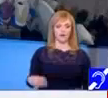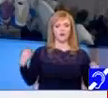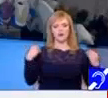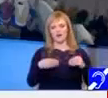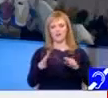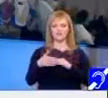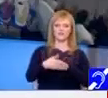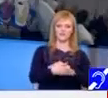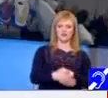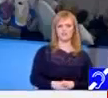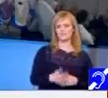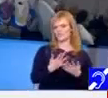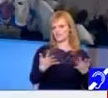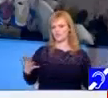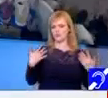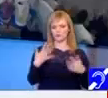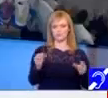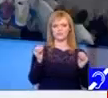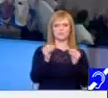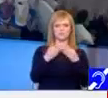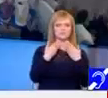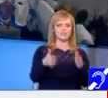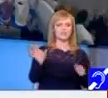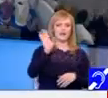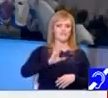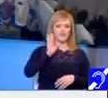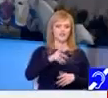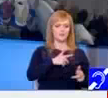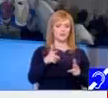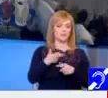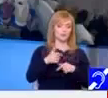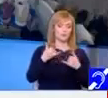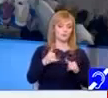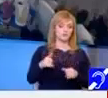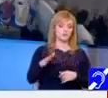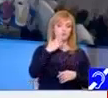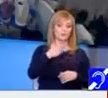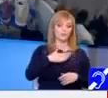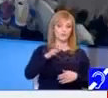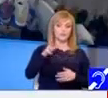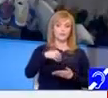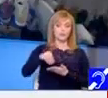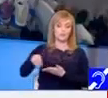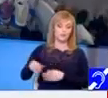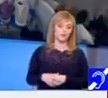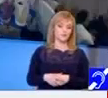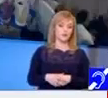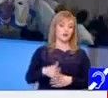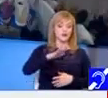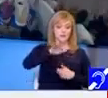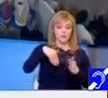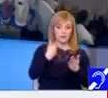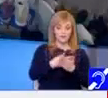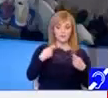Haine, încălțăminte, accesorii. Cea de-a 10-a ediție a Târgului Fetelor a pregătit mai multe surprize pentru iubitorii de cumpărături cu suflet. Dacă